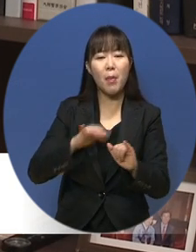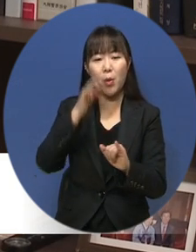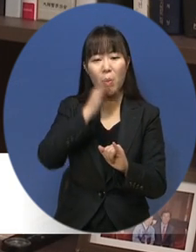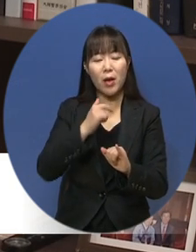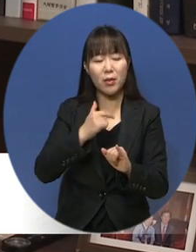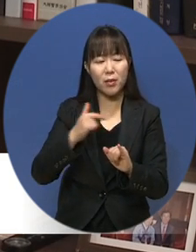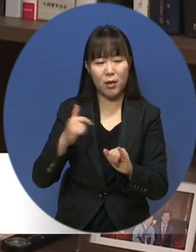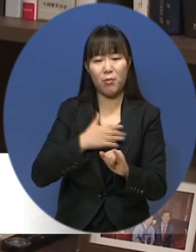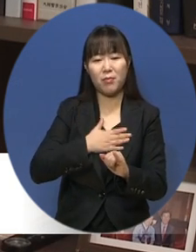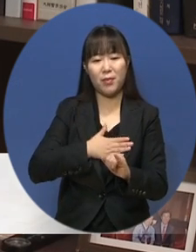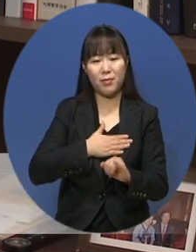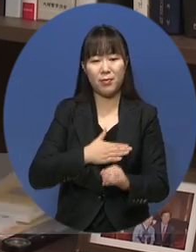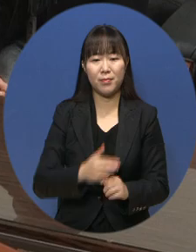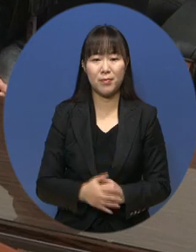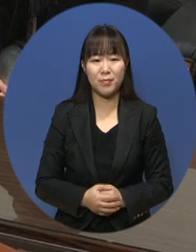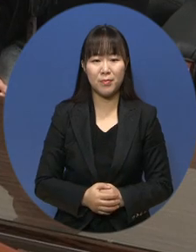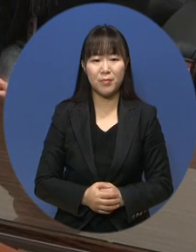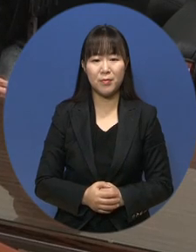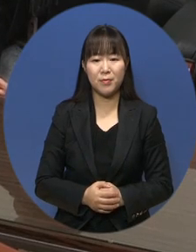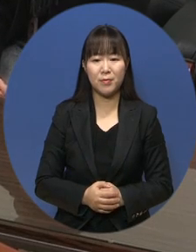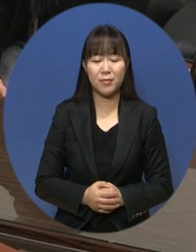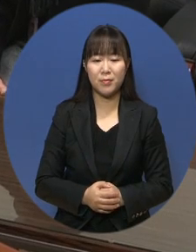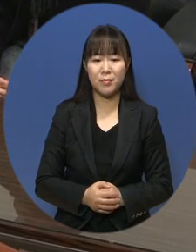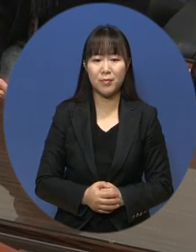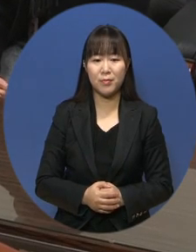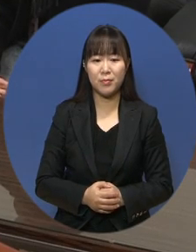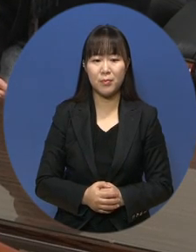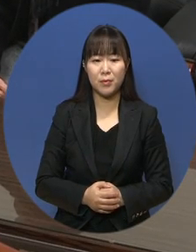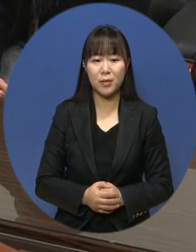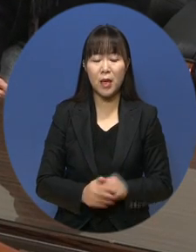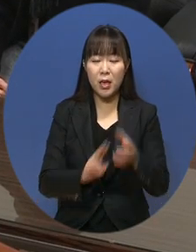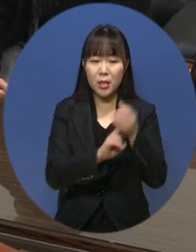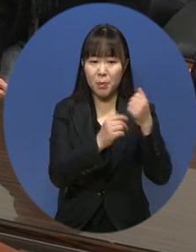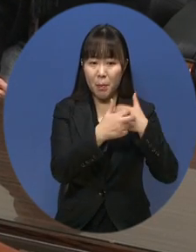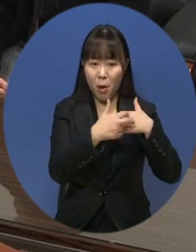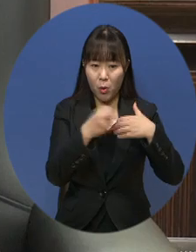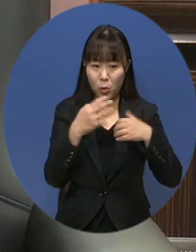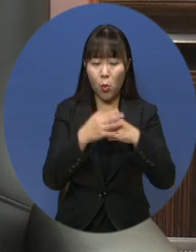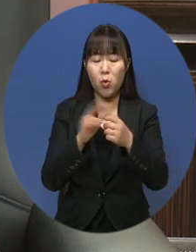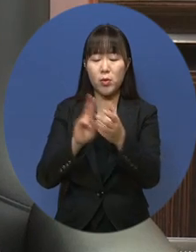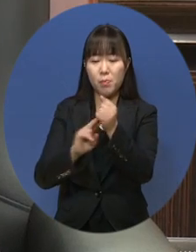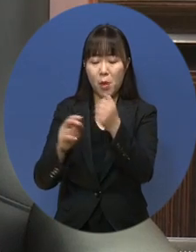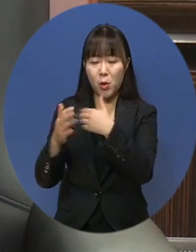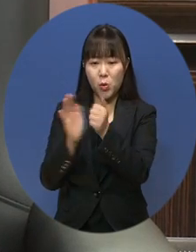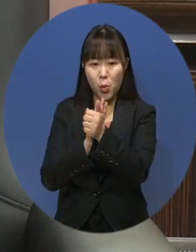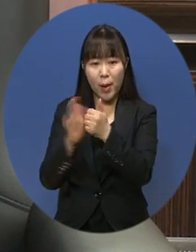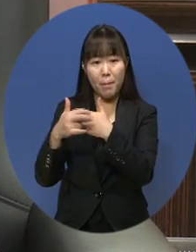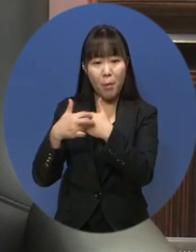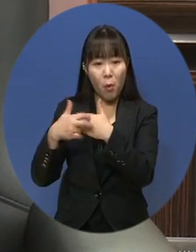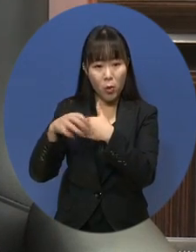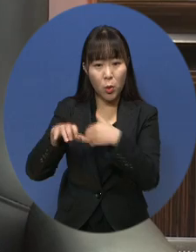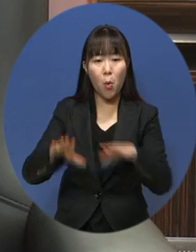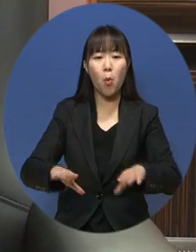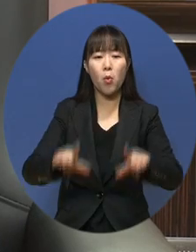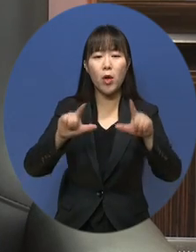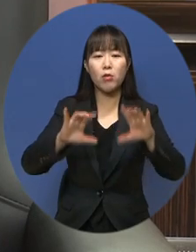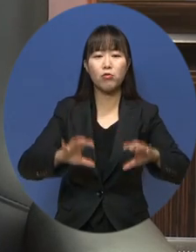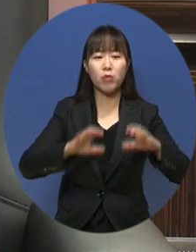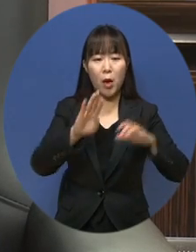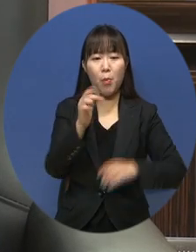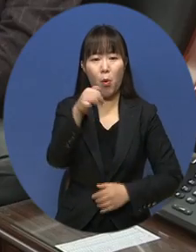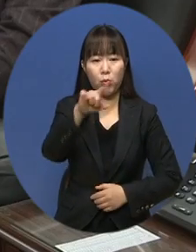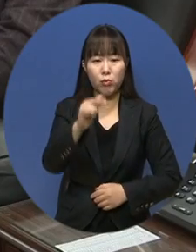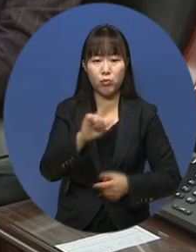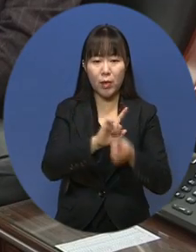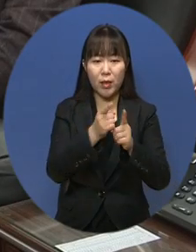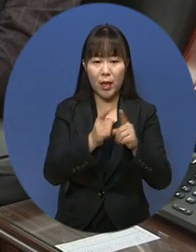예방 효과가 크다고 알려져 있어서. 한편 증평병원 및 증평요양병원은 올해 국가보훈